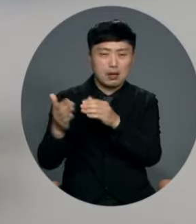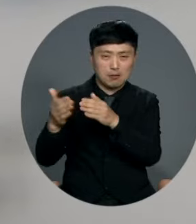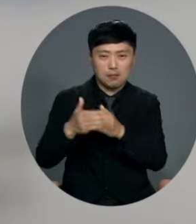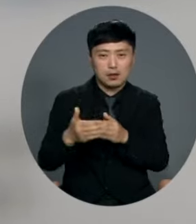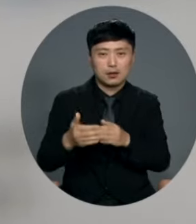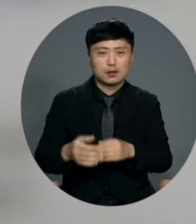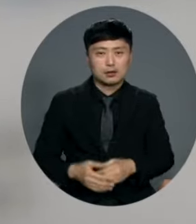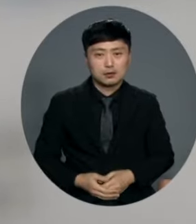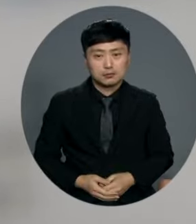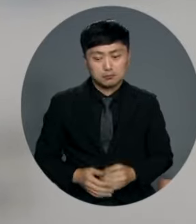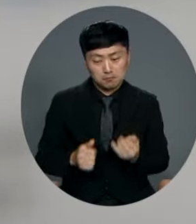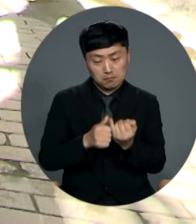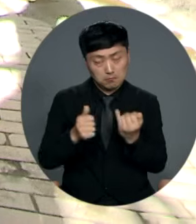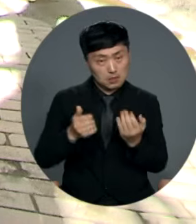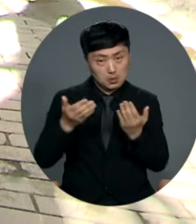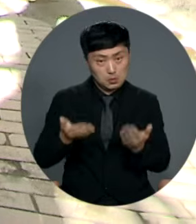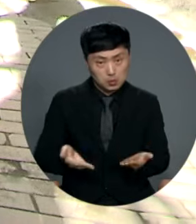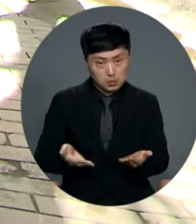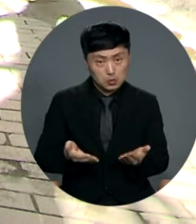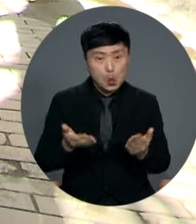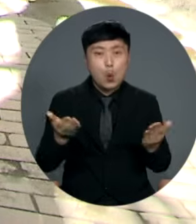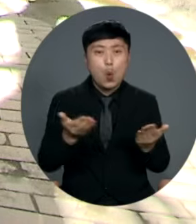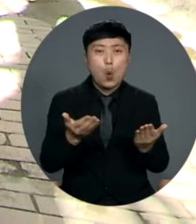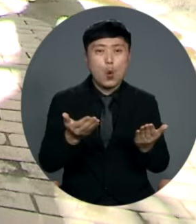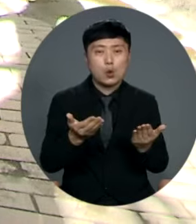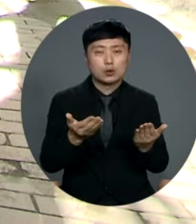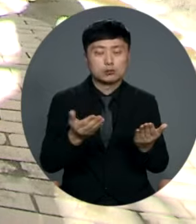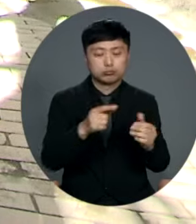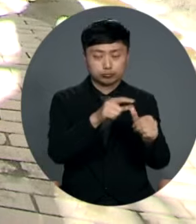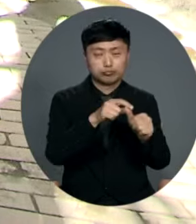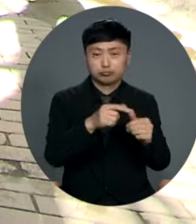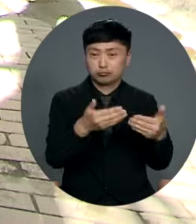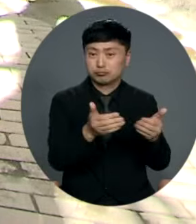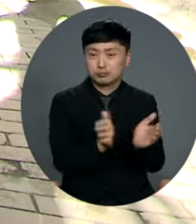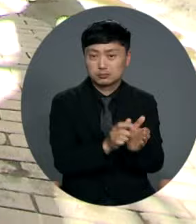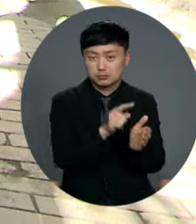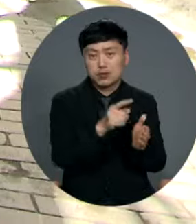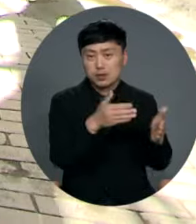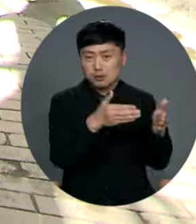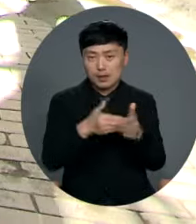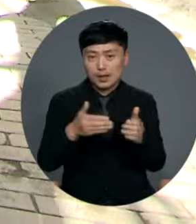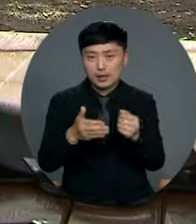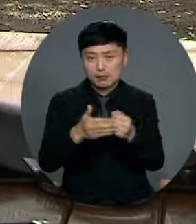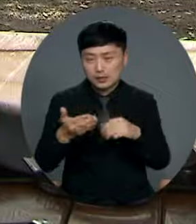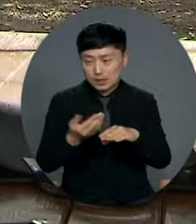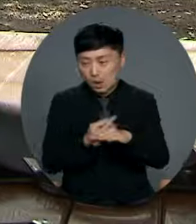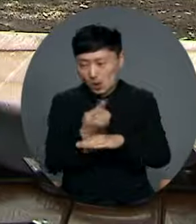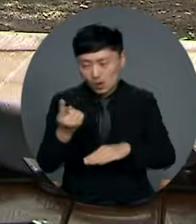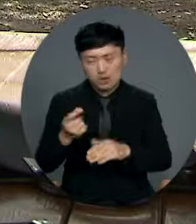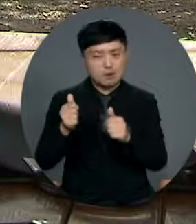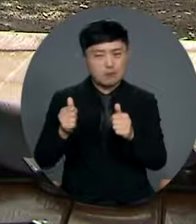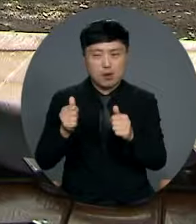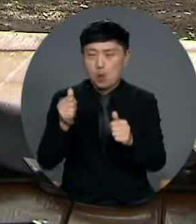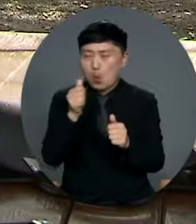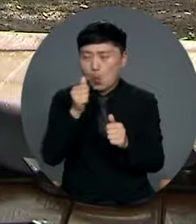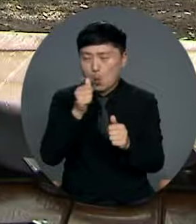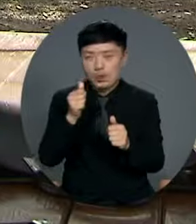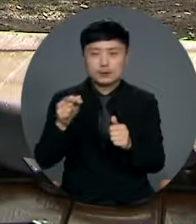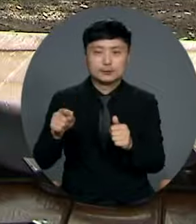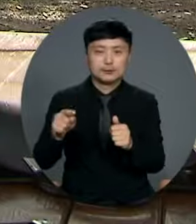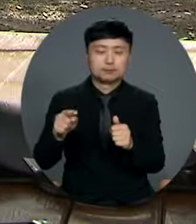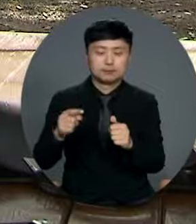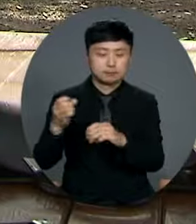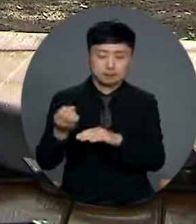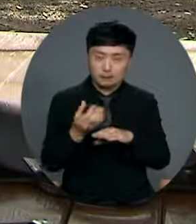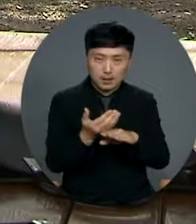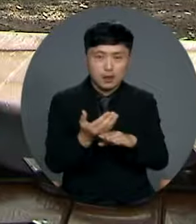사장은 출산휴가의 경우 고용노동청에서 기각됐고 다른 사안은 변호사를 선임해 법률 검토 후 적절히